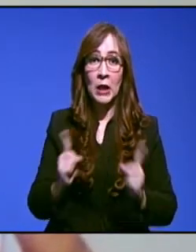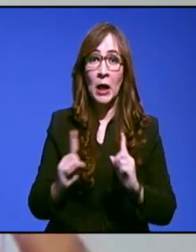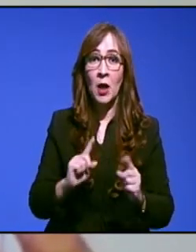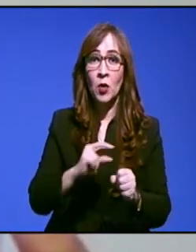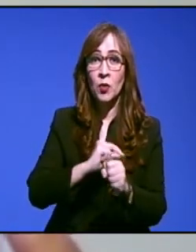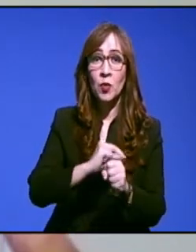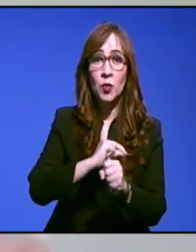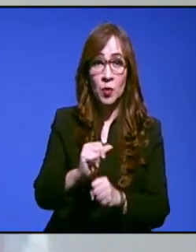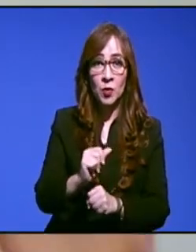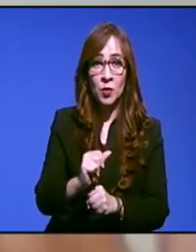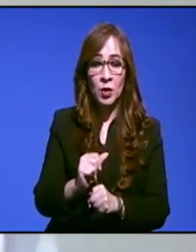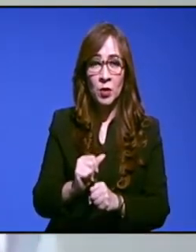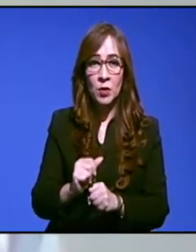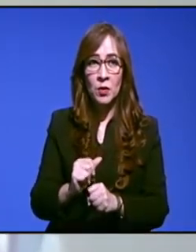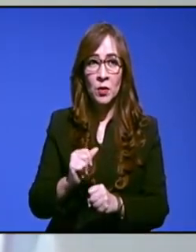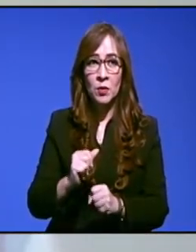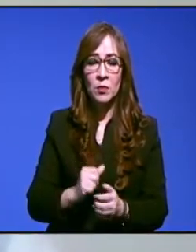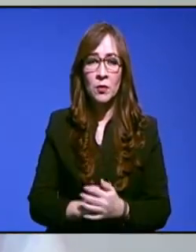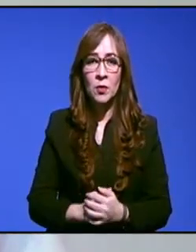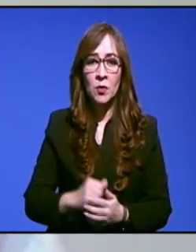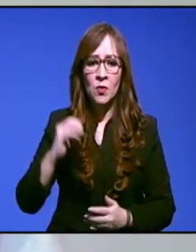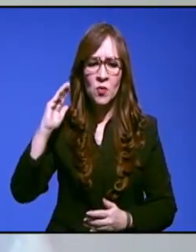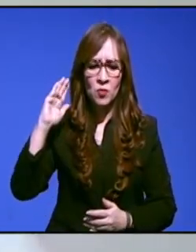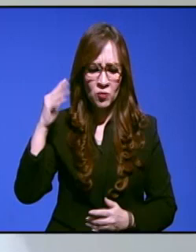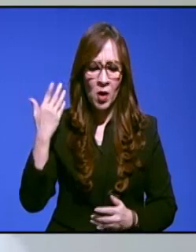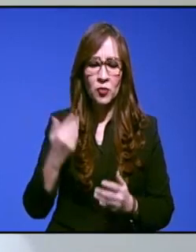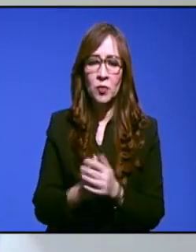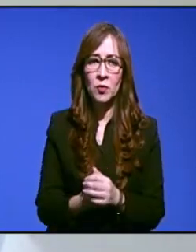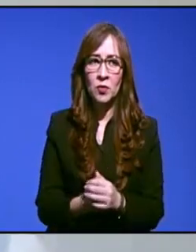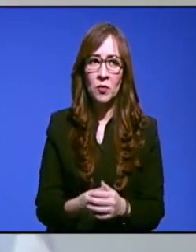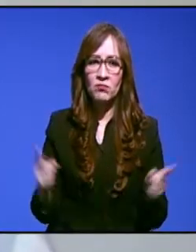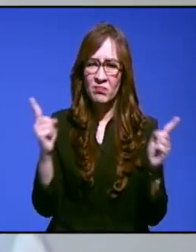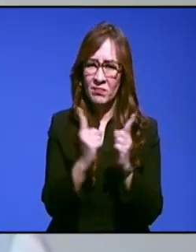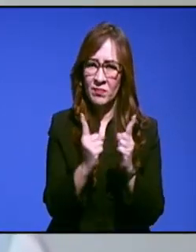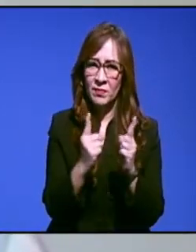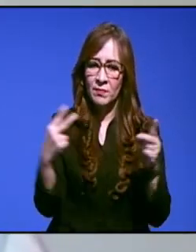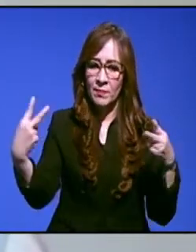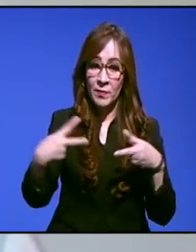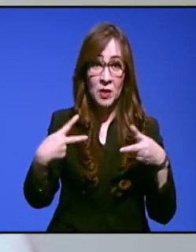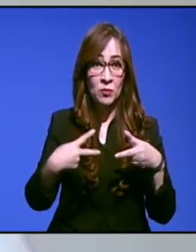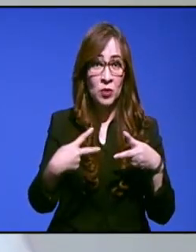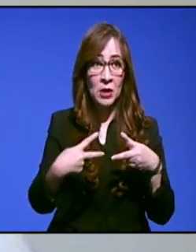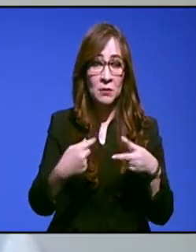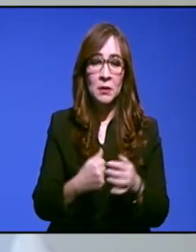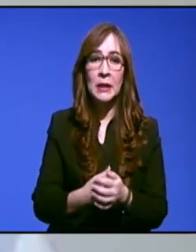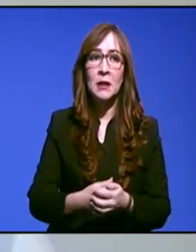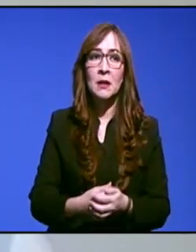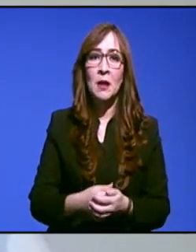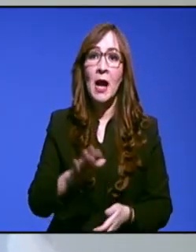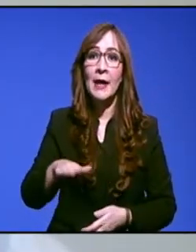dikala berinteraksi dengan anak di kelas itu sangat penting. Yang kedua adalah teman sebaya, apalagi remaja ya, mereka